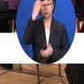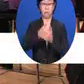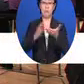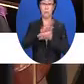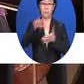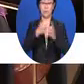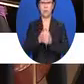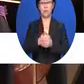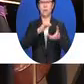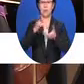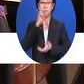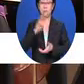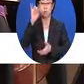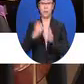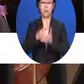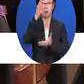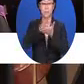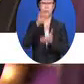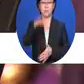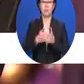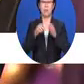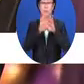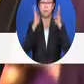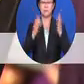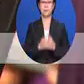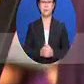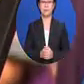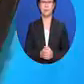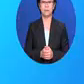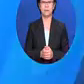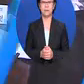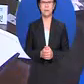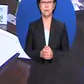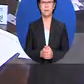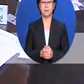꿈꾸는 놀이터 정기연주회가 천안시청 봉서홀에서 열렸습니다.